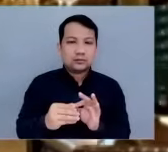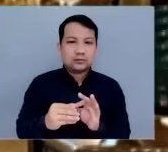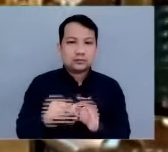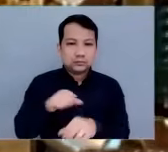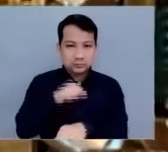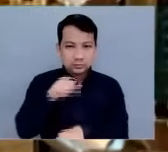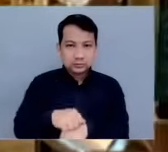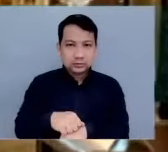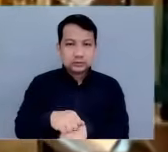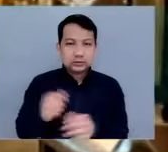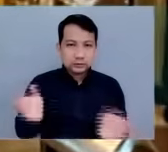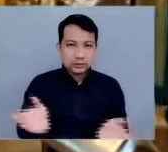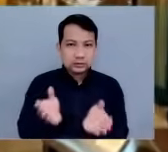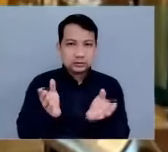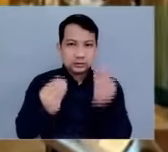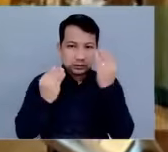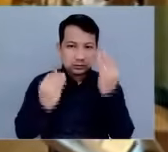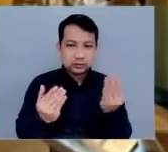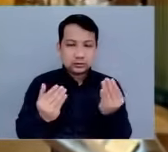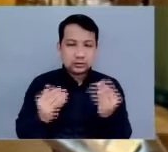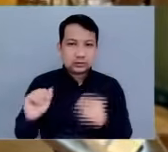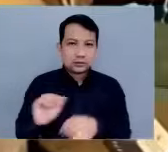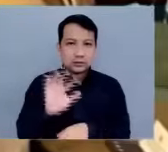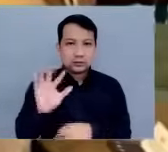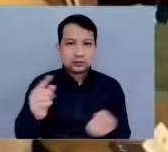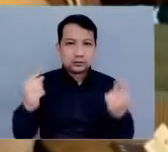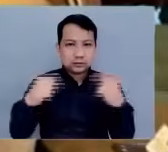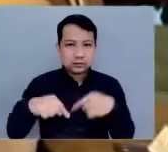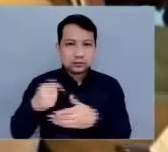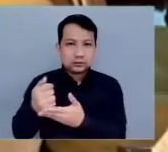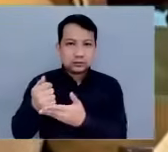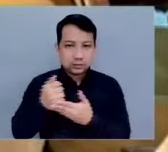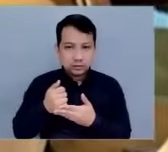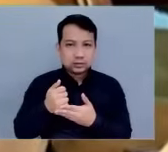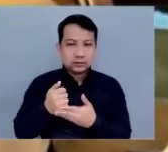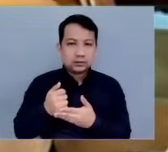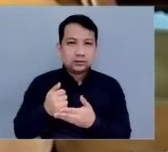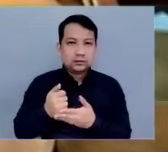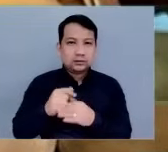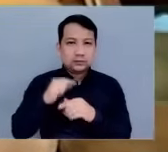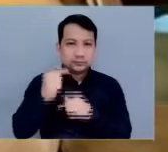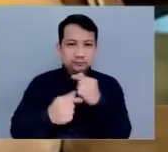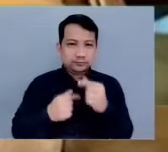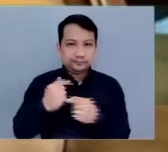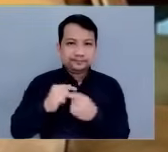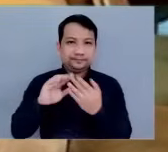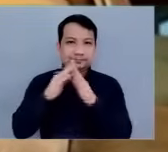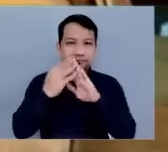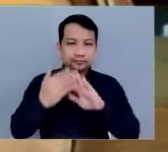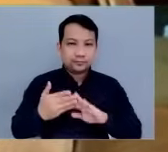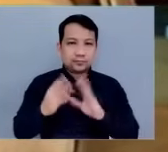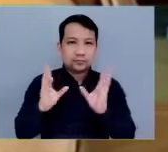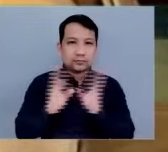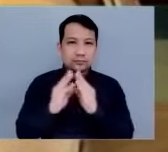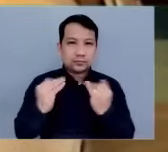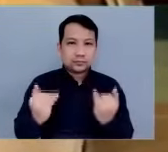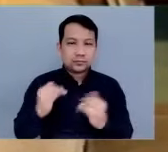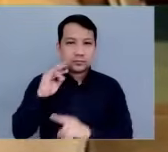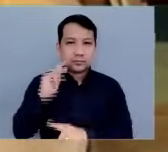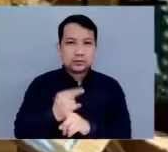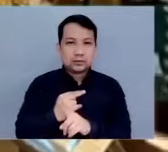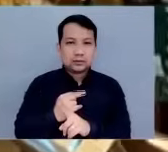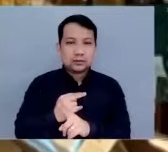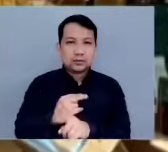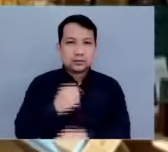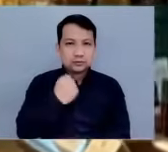na hinihikayat niya yung mga Asian countries na dumalo sa Global Peace Summit na gagawin ngayong Hunyo sa Switzerland.